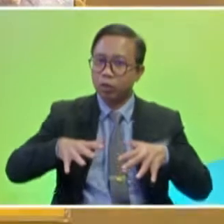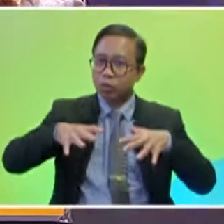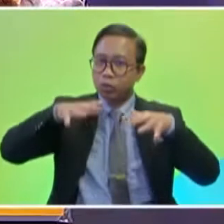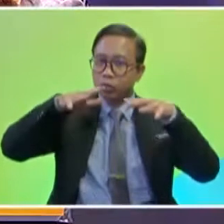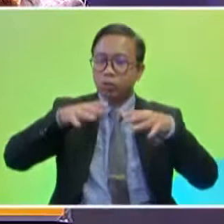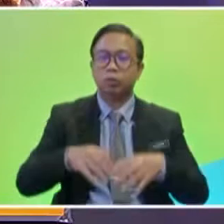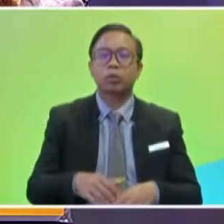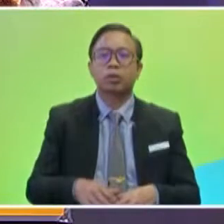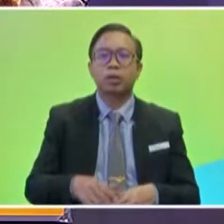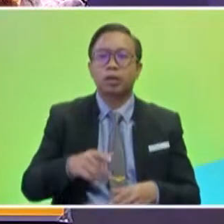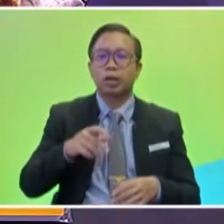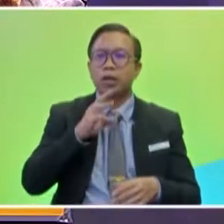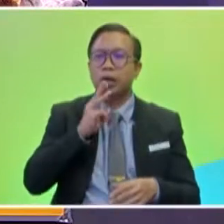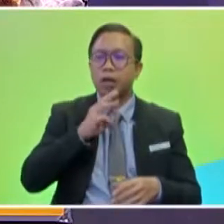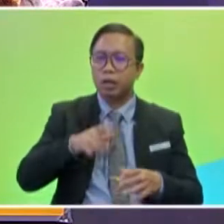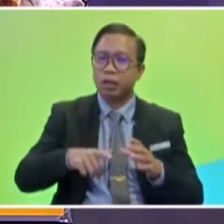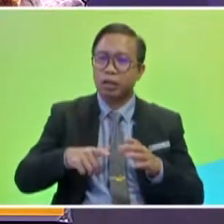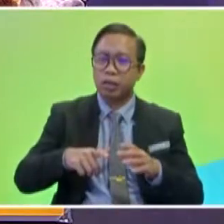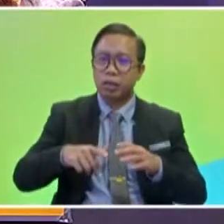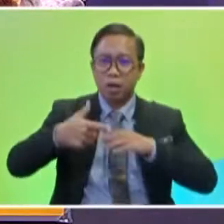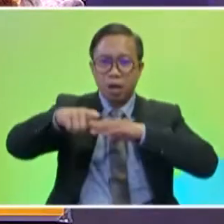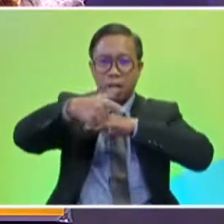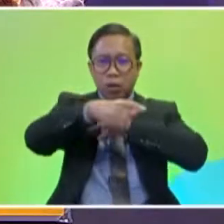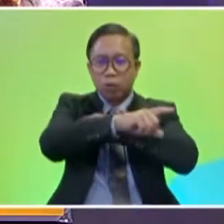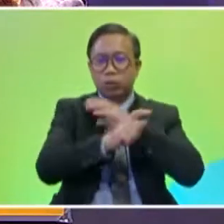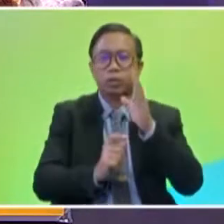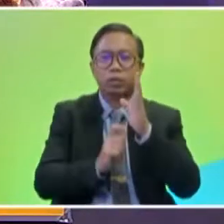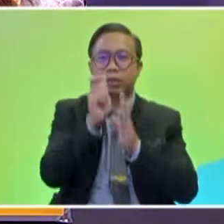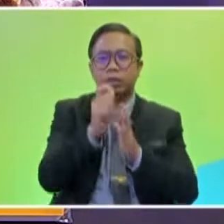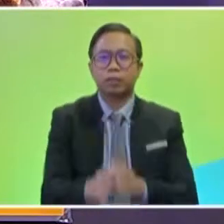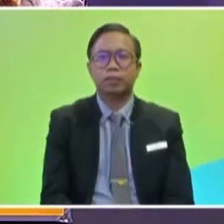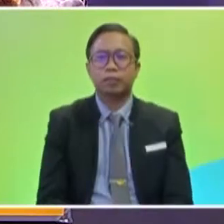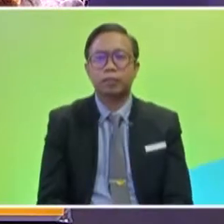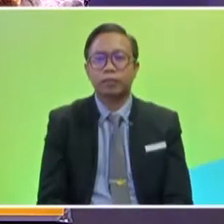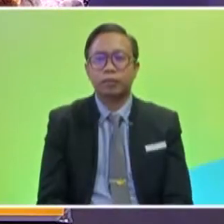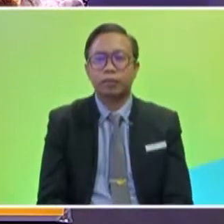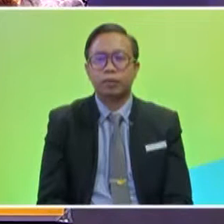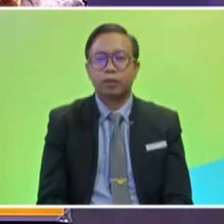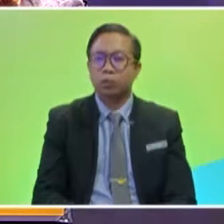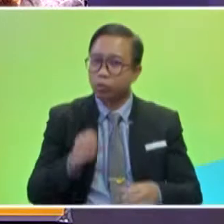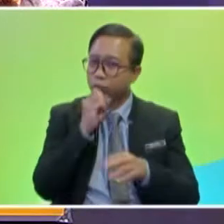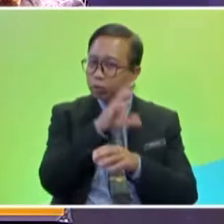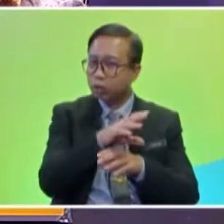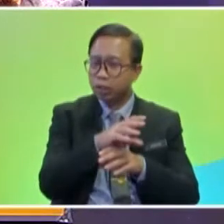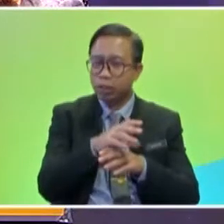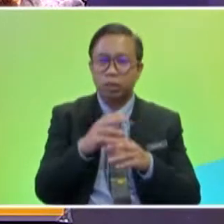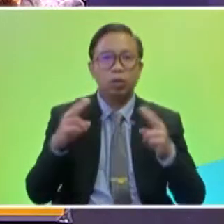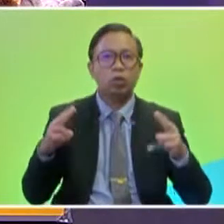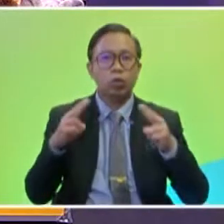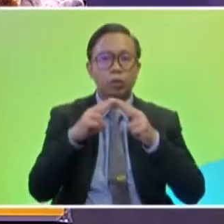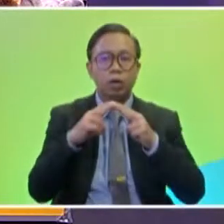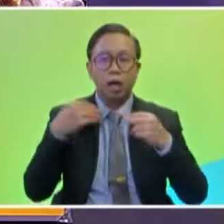paras air laut semakin tinggi semakin banyak oke dan memusnahkan habitat hewan dan